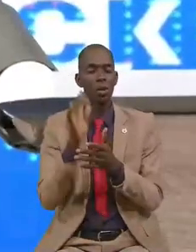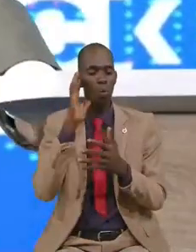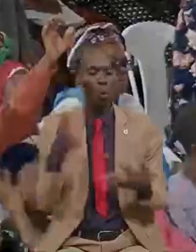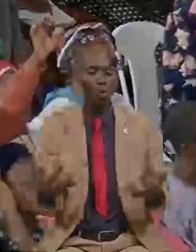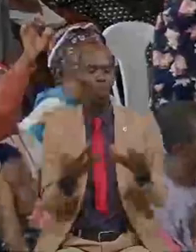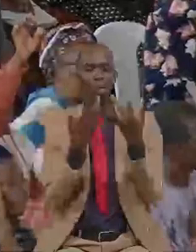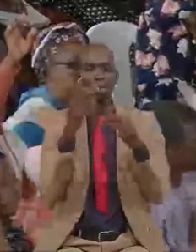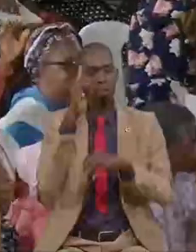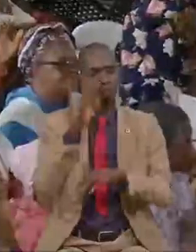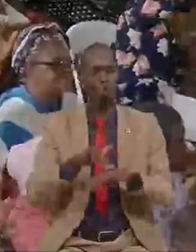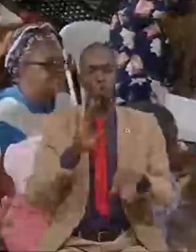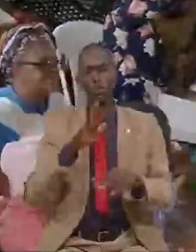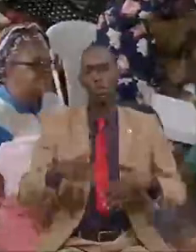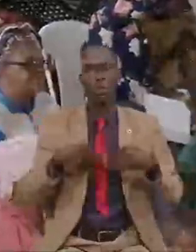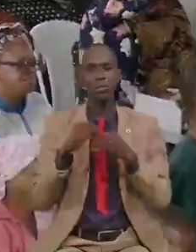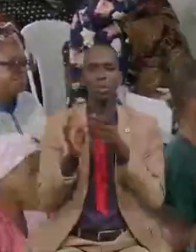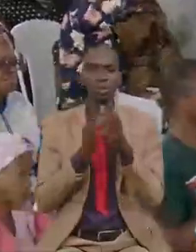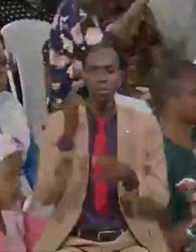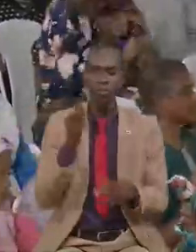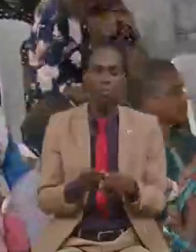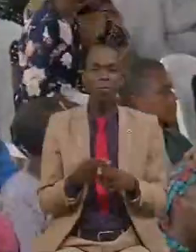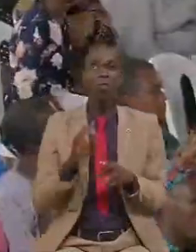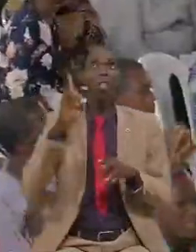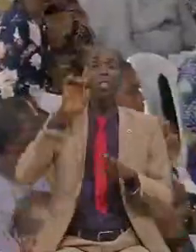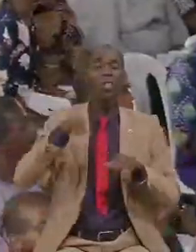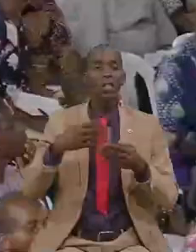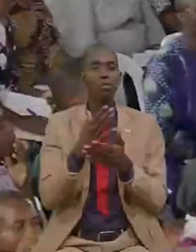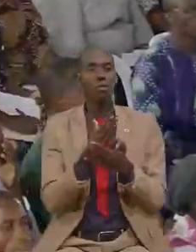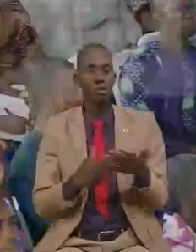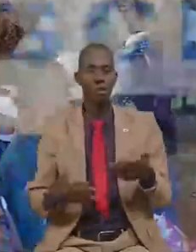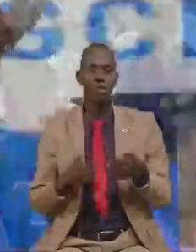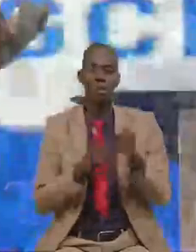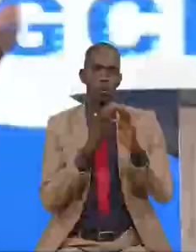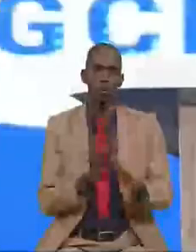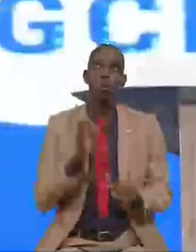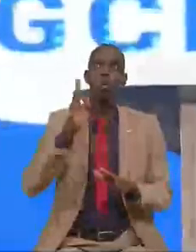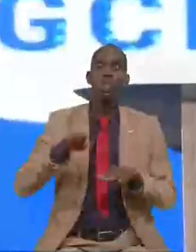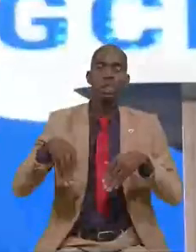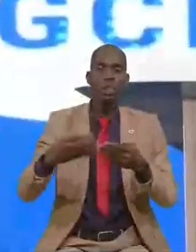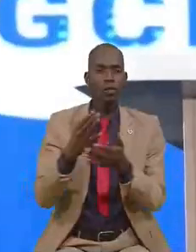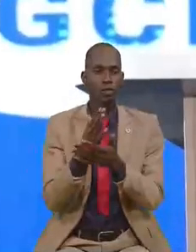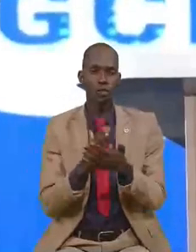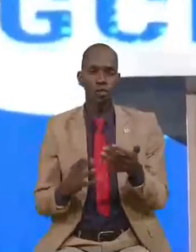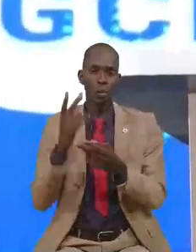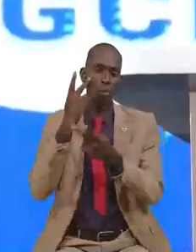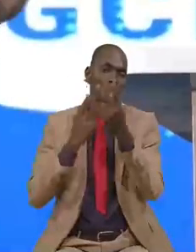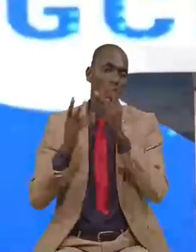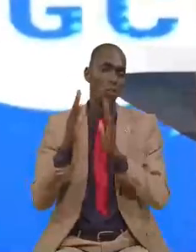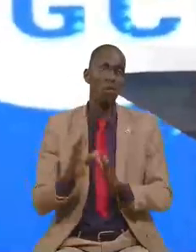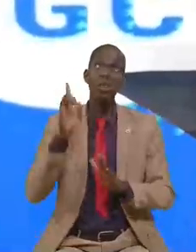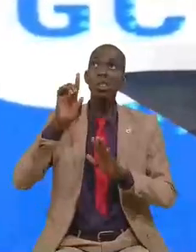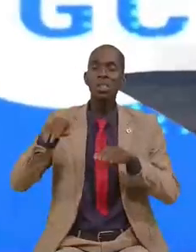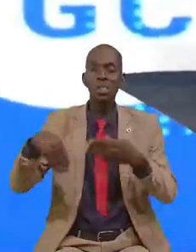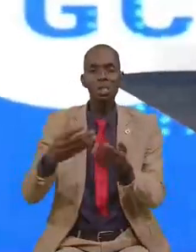appel. Et il donne les uns comme apôtres, les autres comme prophètes. Il a donné aux